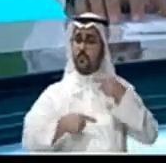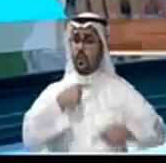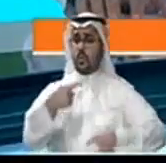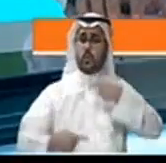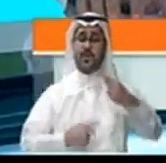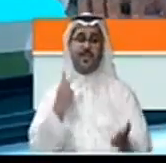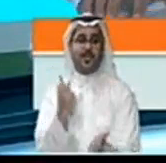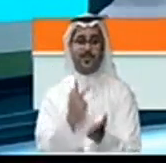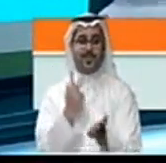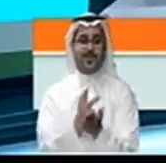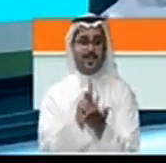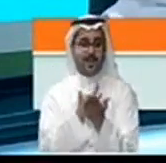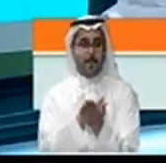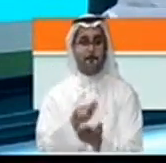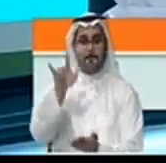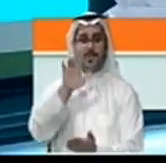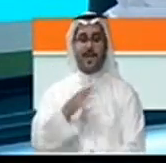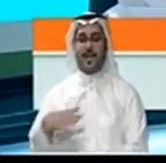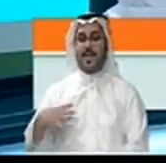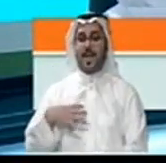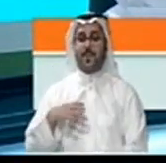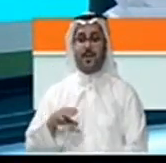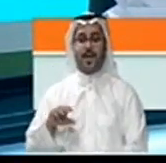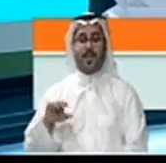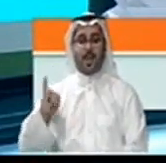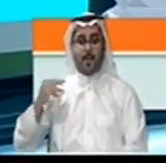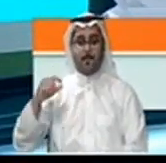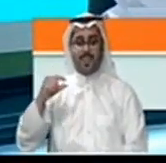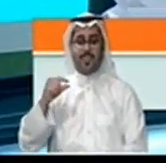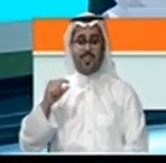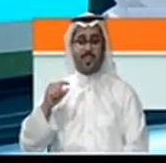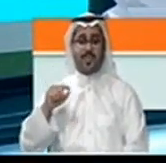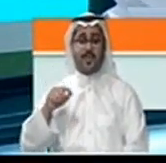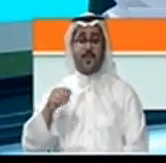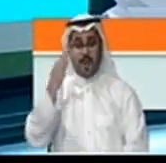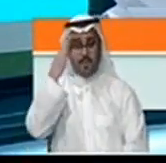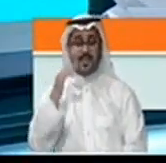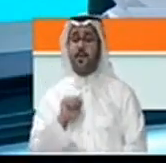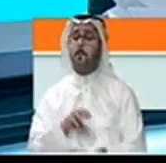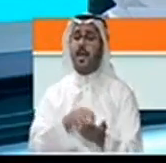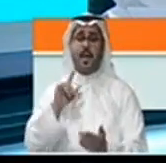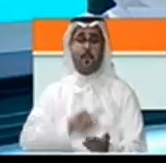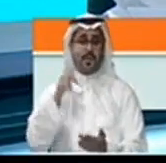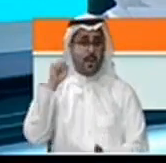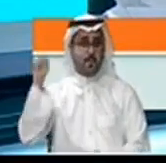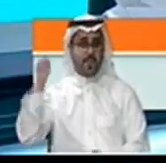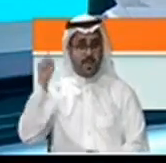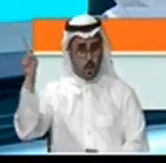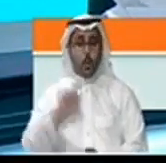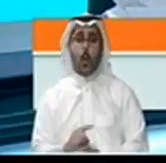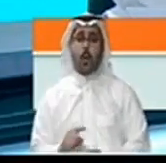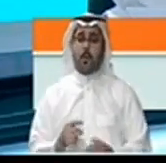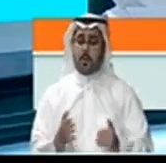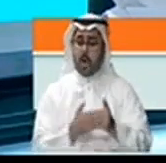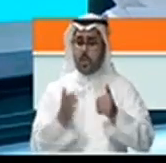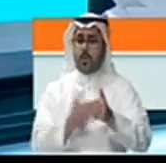وتواصل جوازات مطار الأمير محمد بن عبد العزيز الدولي بالمدينة المنورة أعمالها لخدمة ضيوف الرحمن حجاج